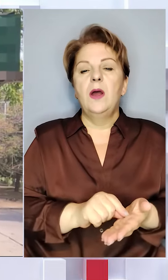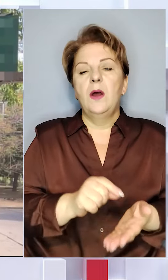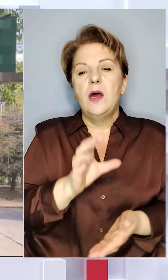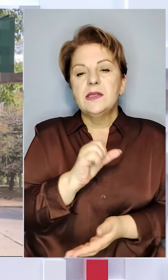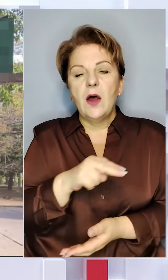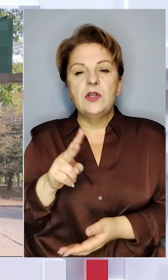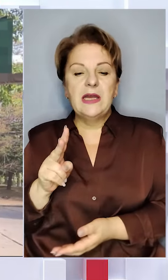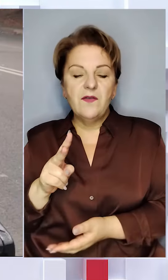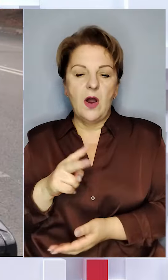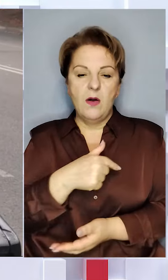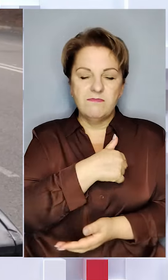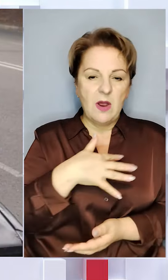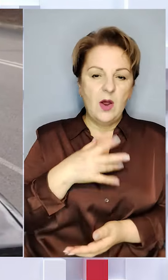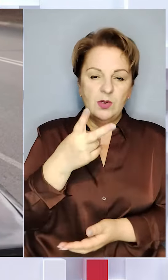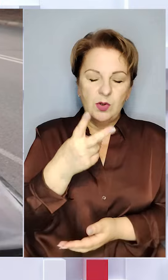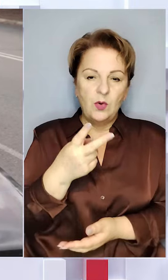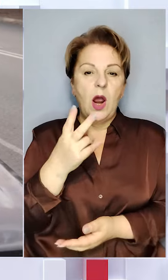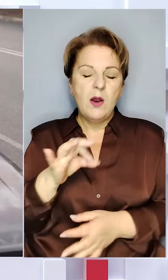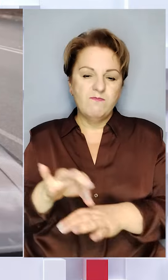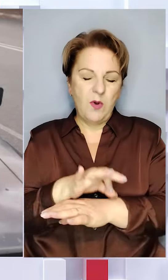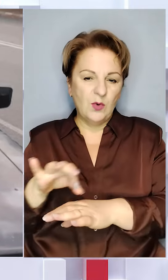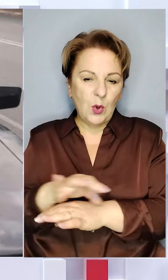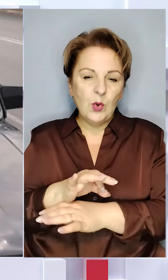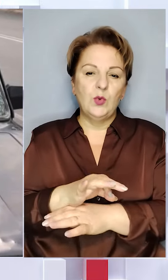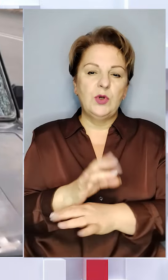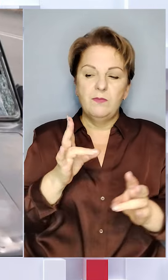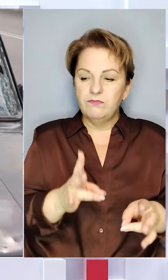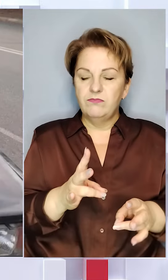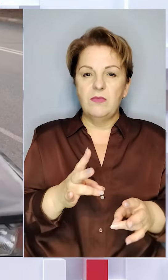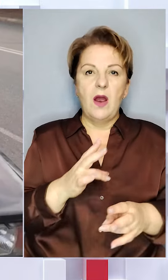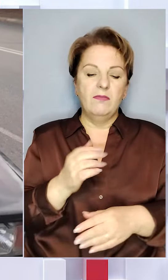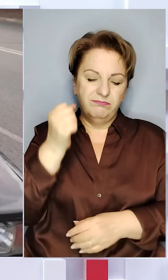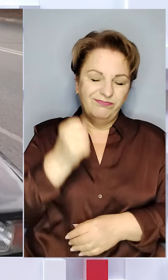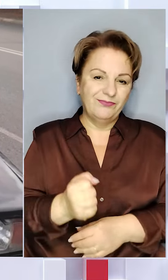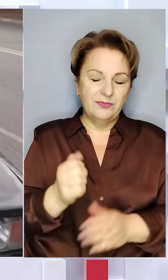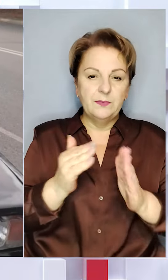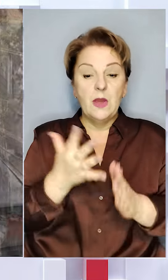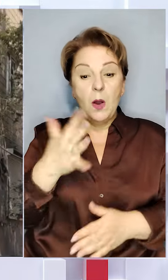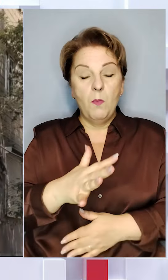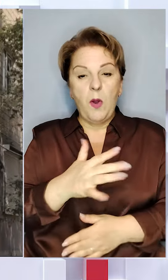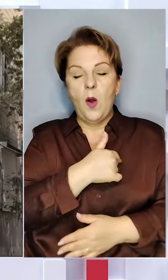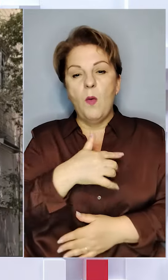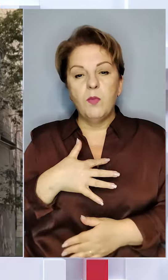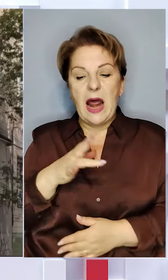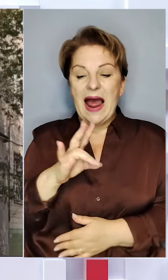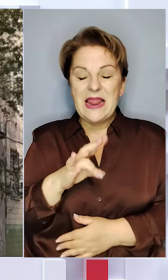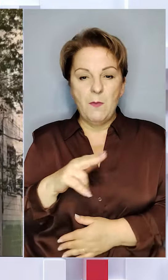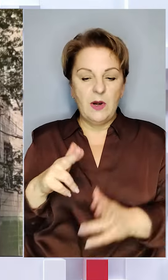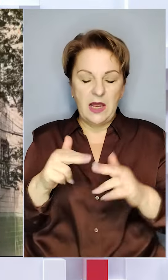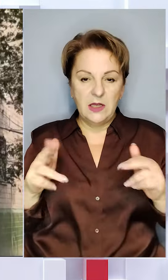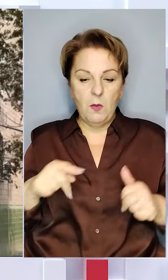Кіндійці травмовано 2 жінок, а у Білозерці поранень зазнало подружжя. Ворожий снаряд прилетів у будинок. 5 поранених у Нікополі